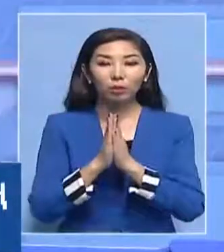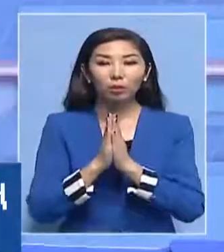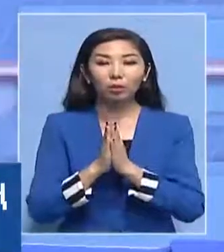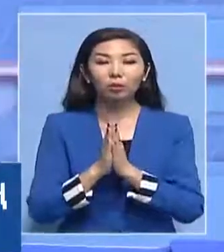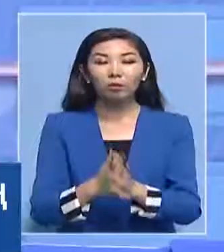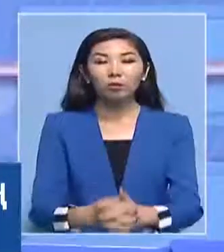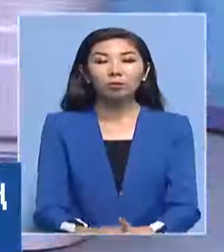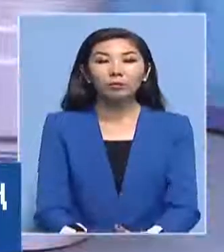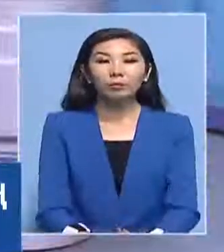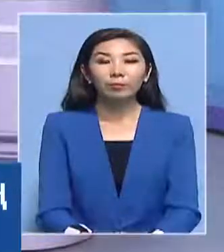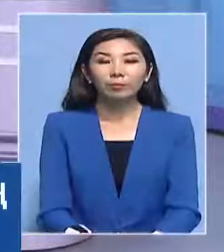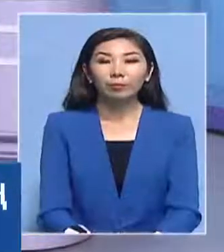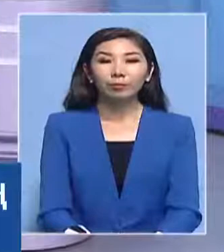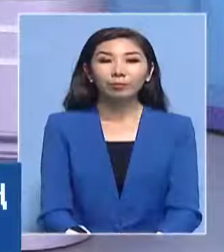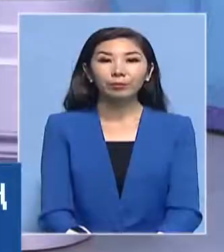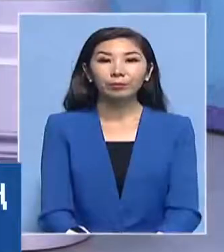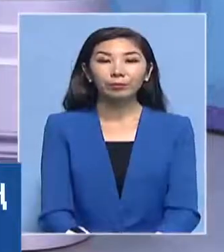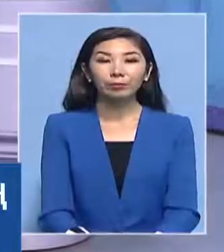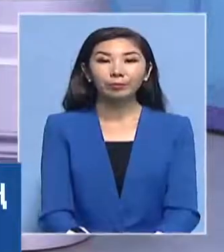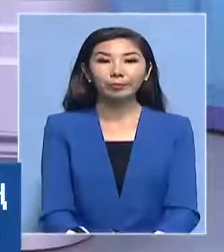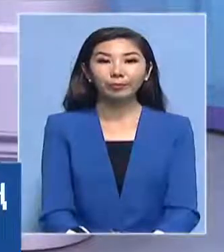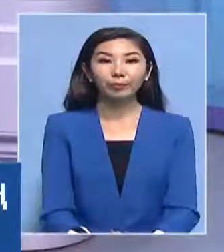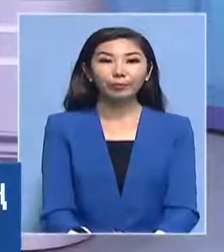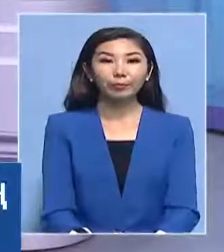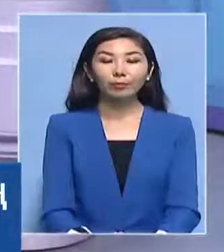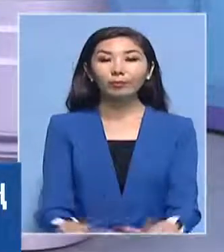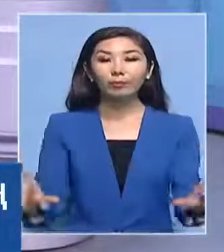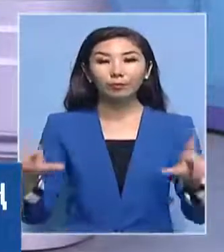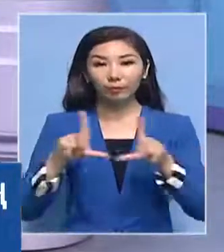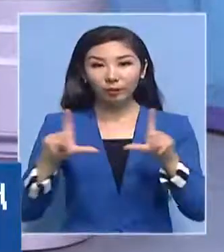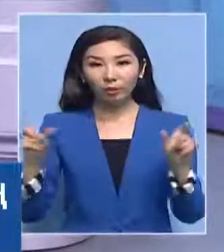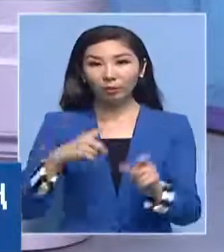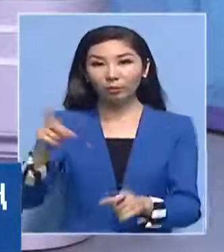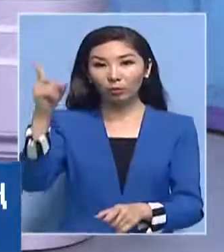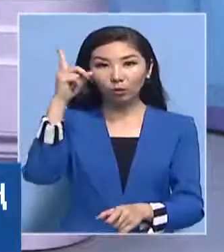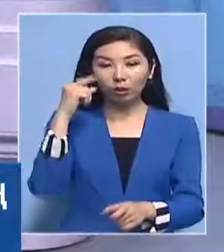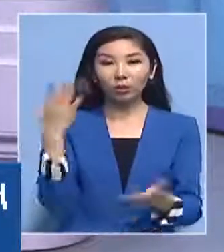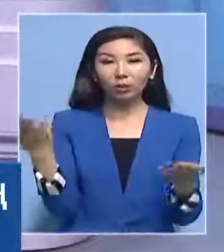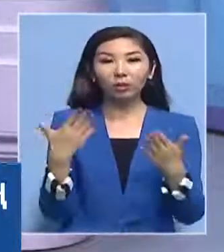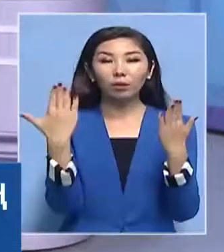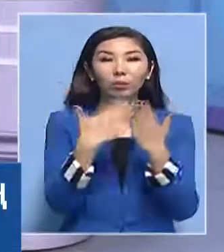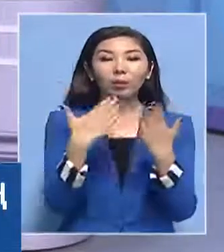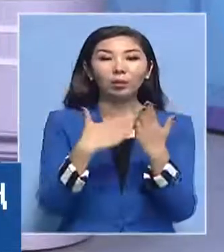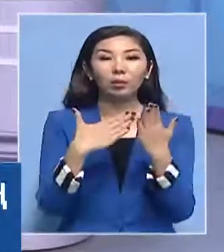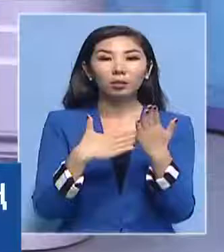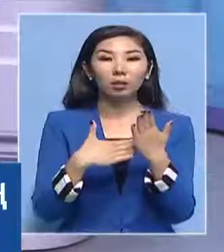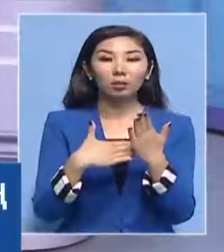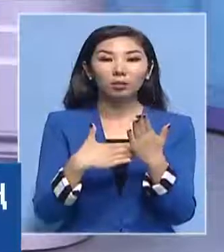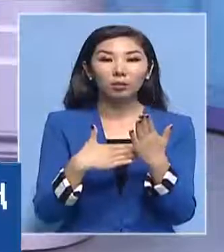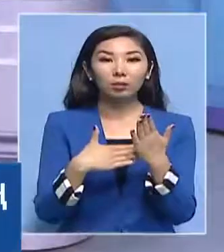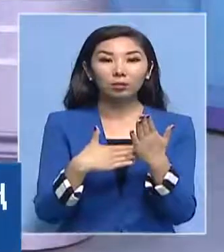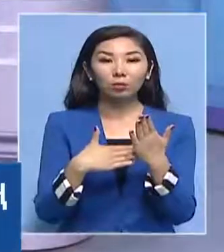келіп тұр екен. Жаңағы енді қазір енді ол мекемені білу керек, қай жаңа форматтағы мекеме